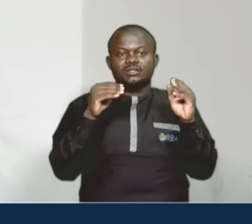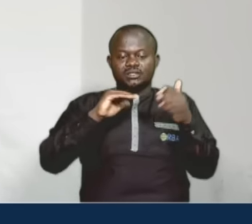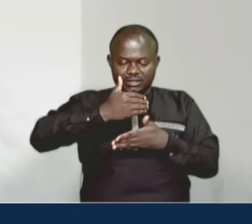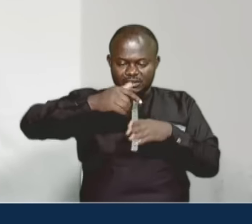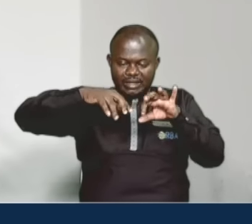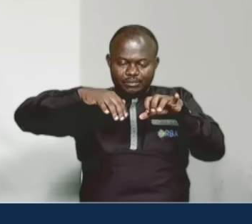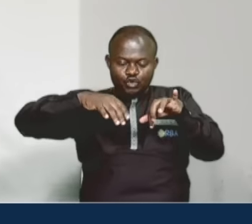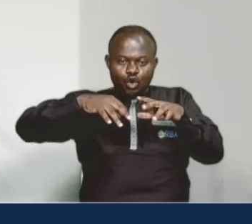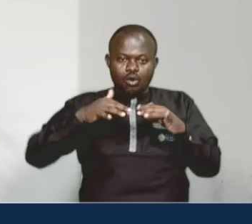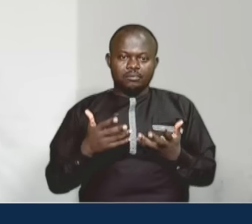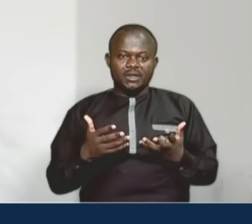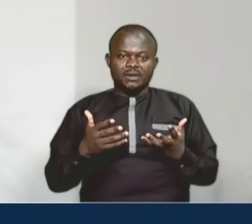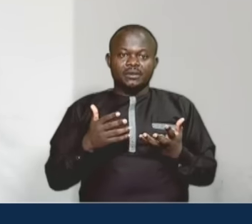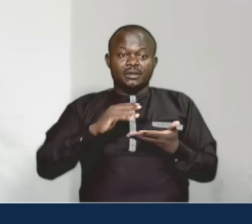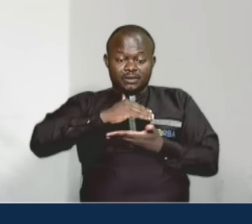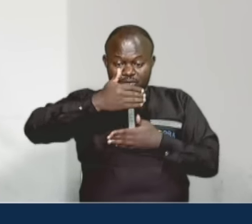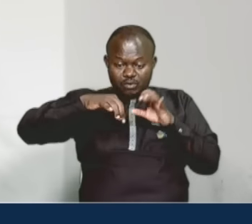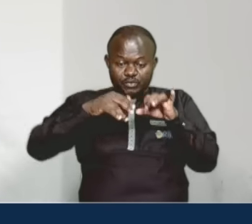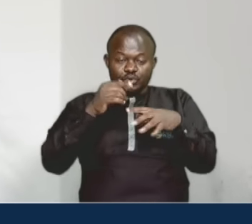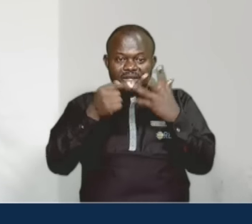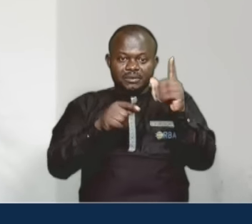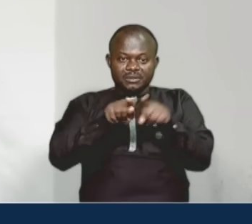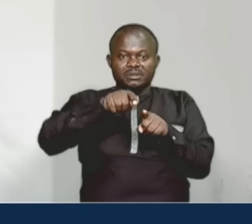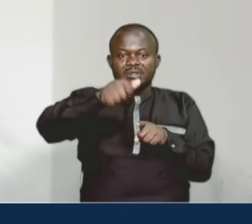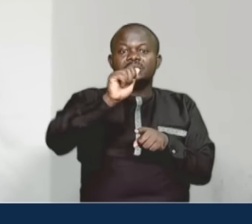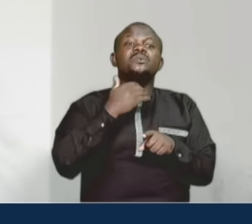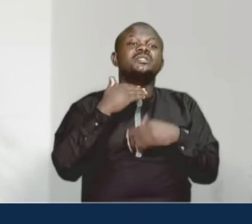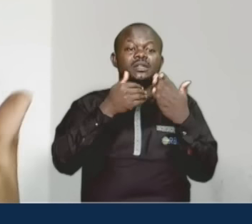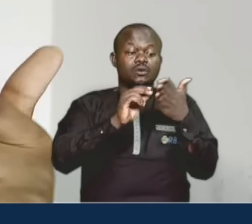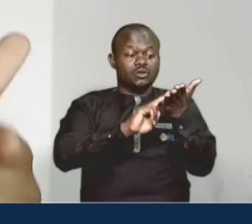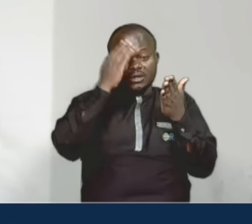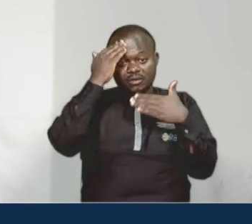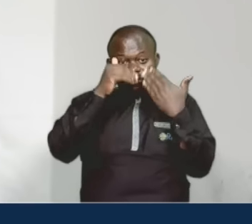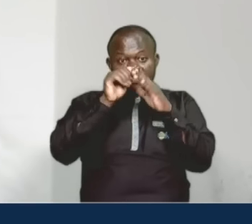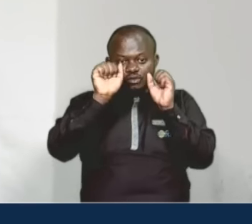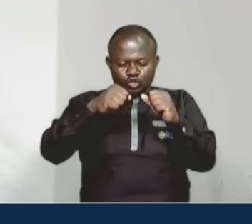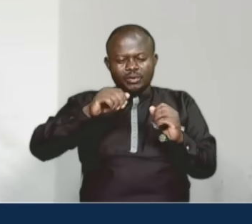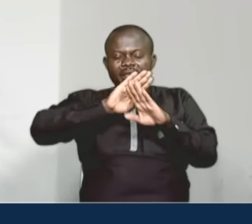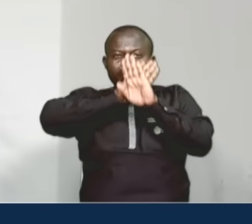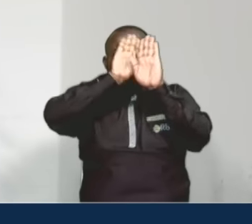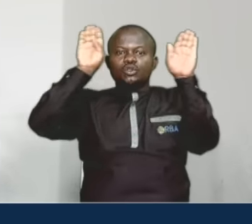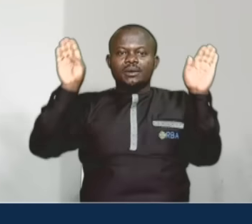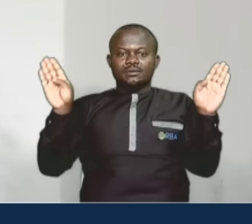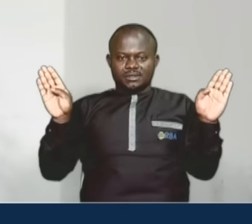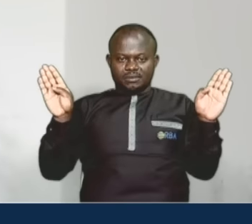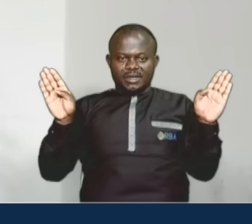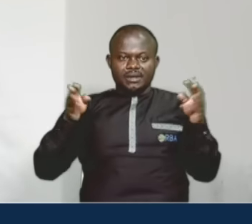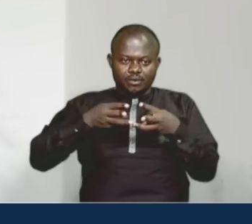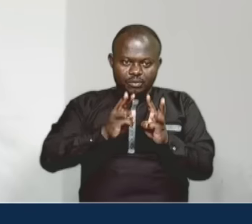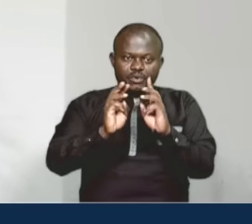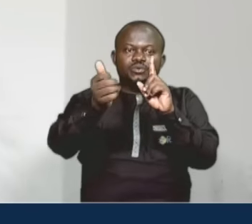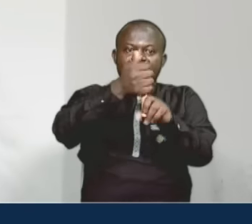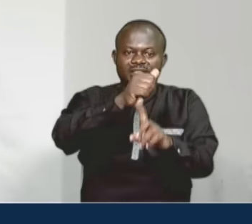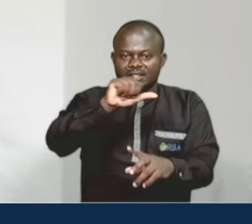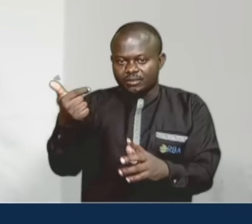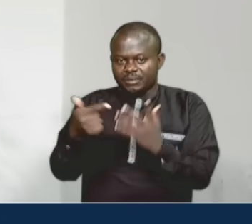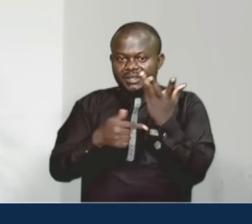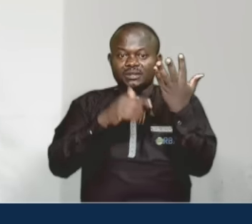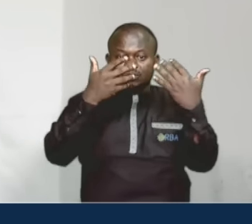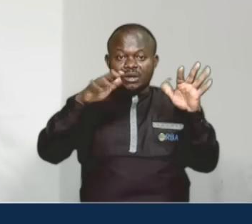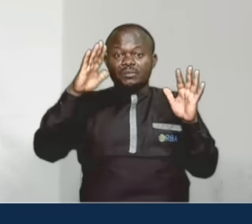ama computers ibintu nk'ibyo nibyo bashaka ko dukoresha kugira tubisobanukirwe ku buryo tuzagera ku bindi